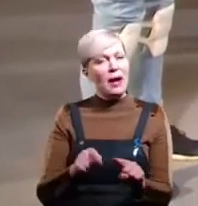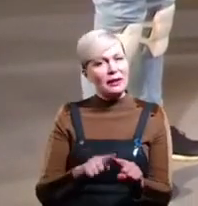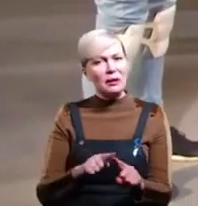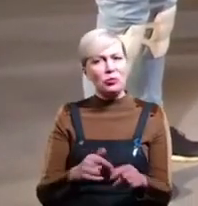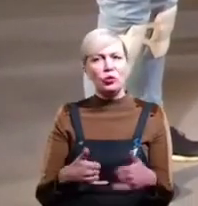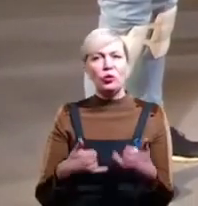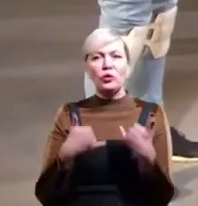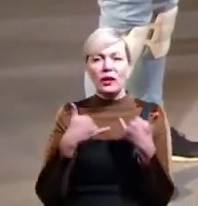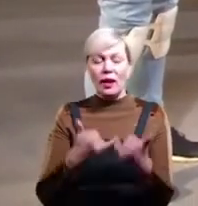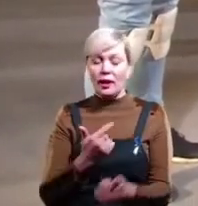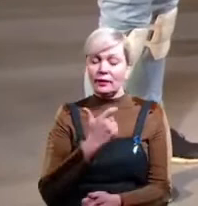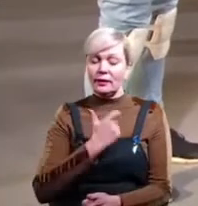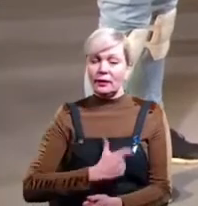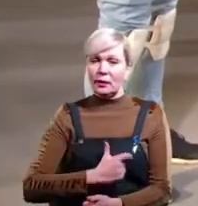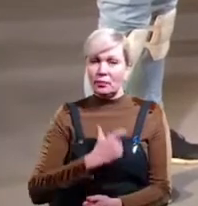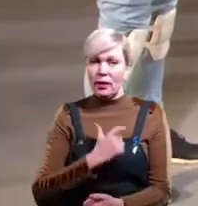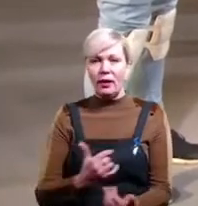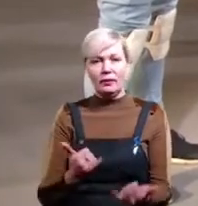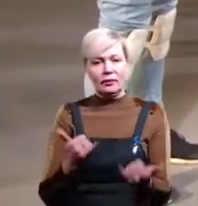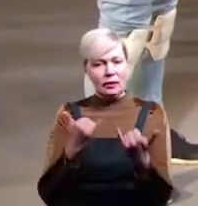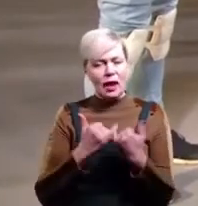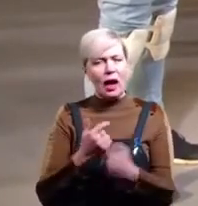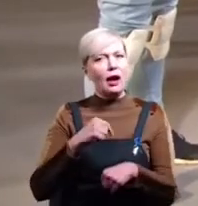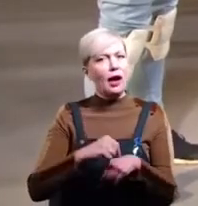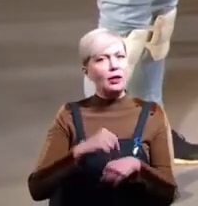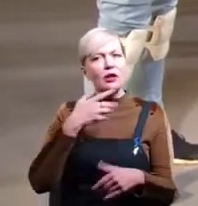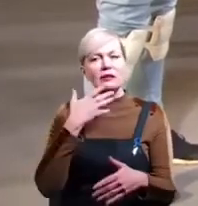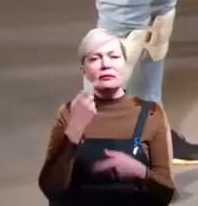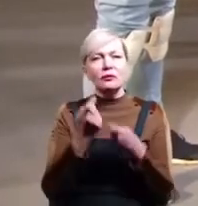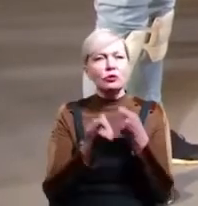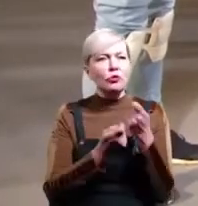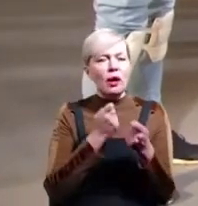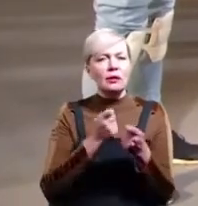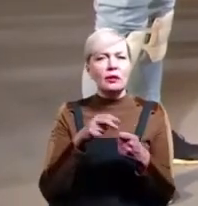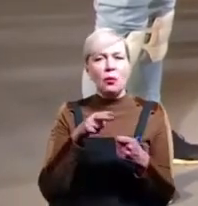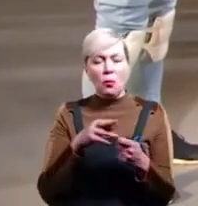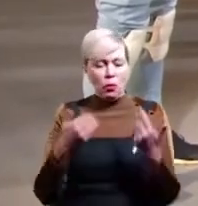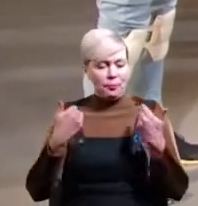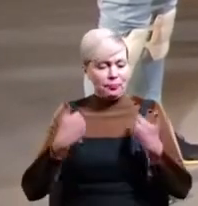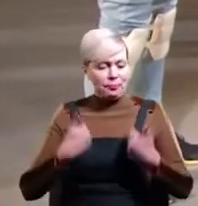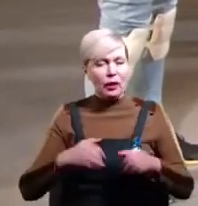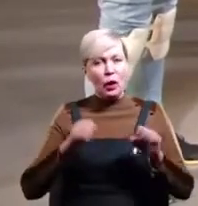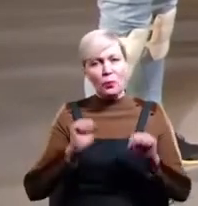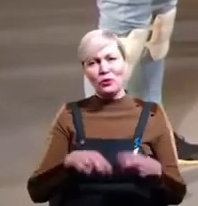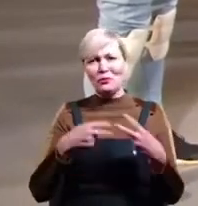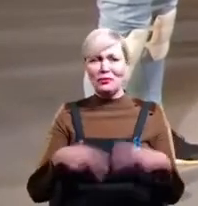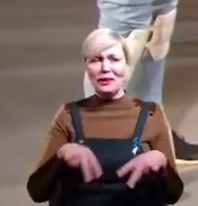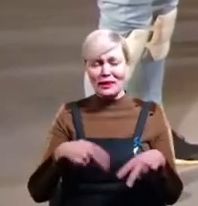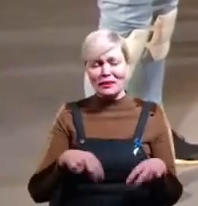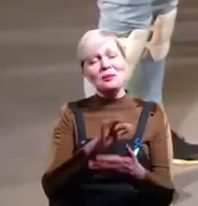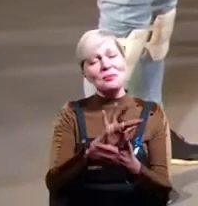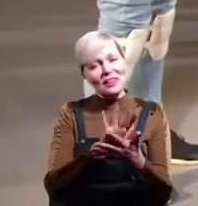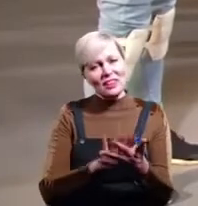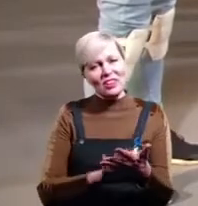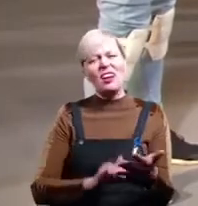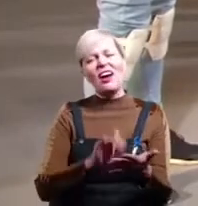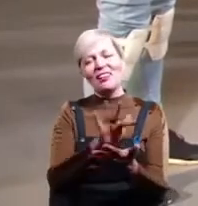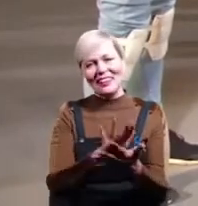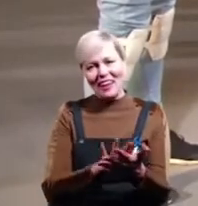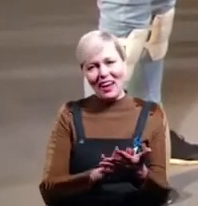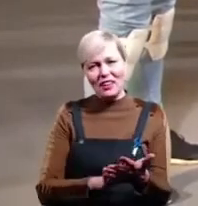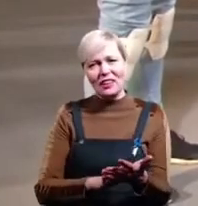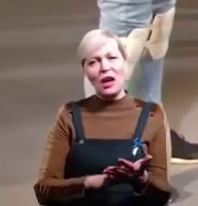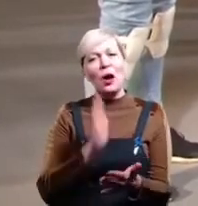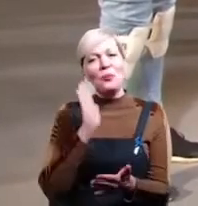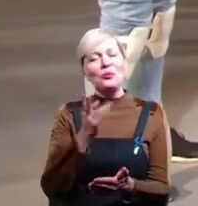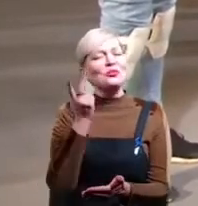для себя, для ощущения своих каких-то нюансов по телу мы можем танцевать и продолжать это дальше же делать. Поэтому я буду всегда